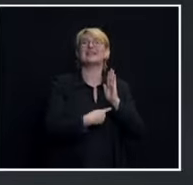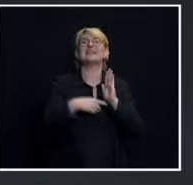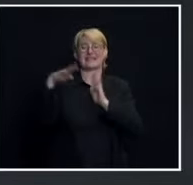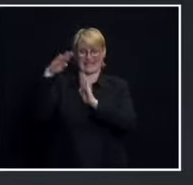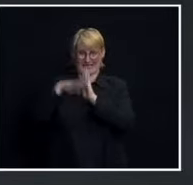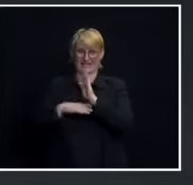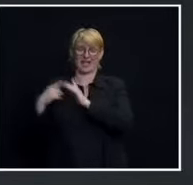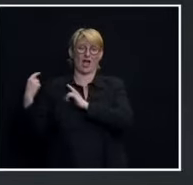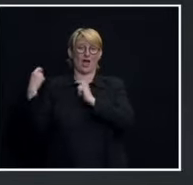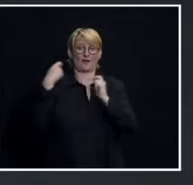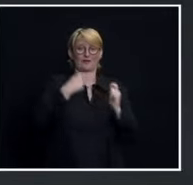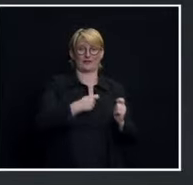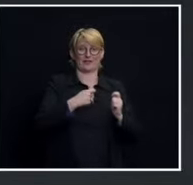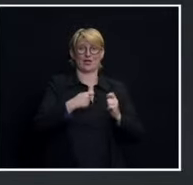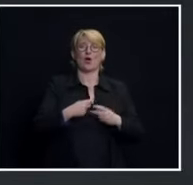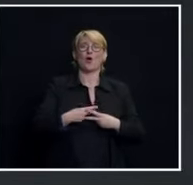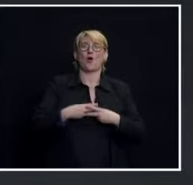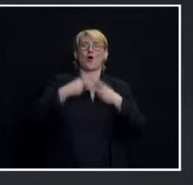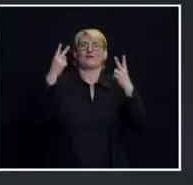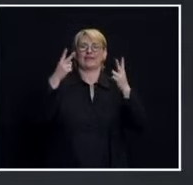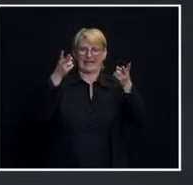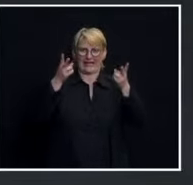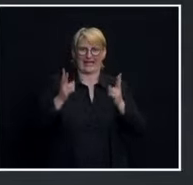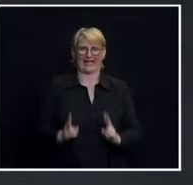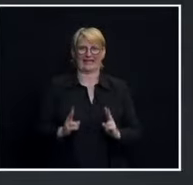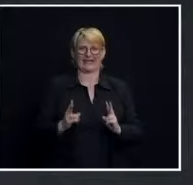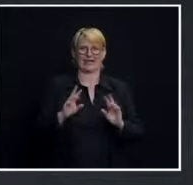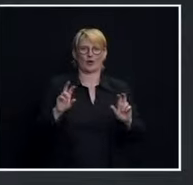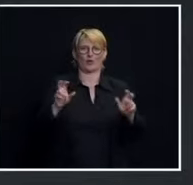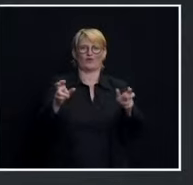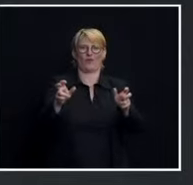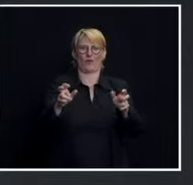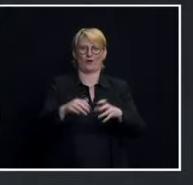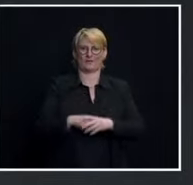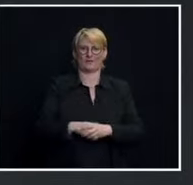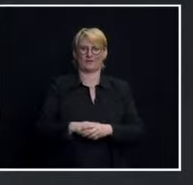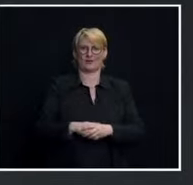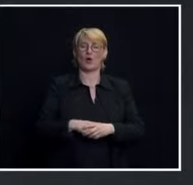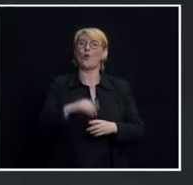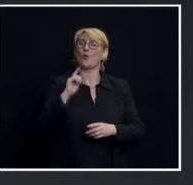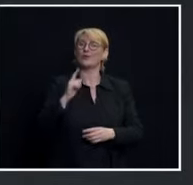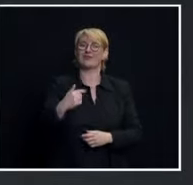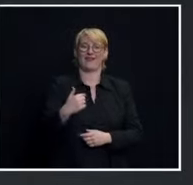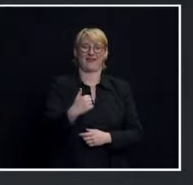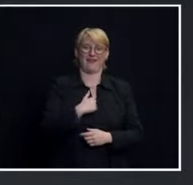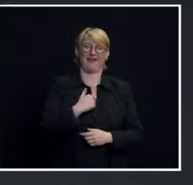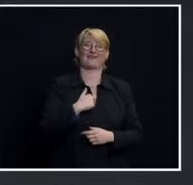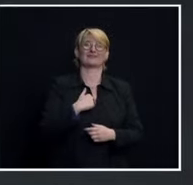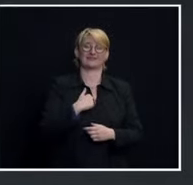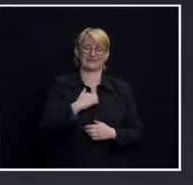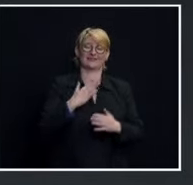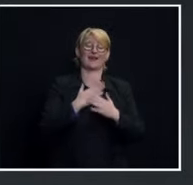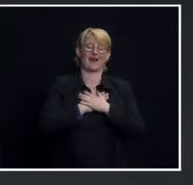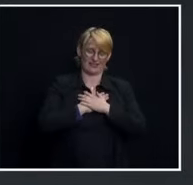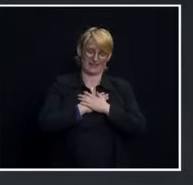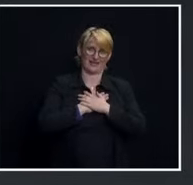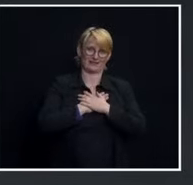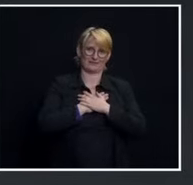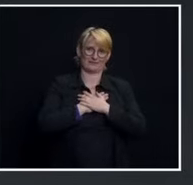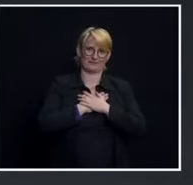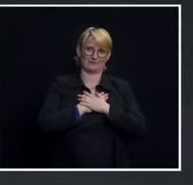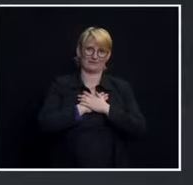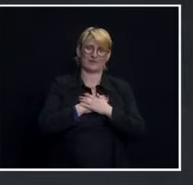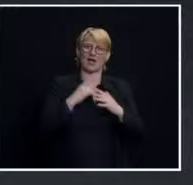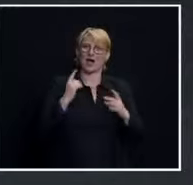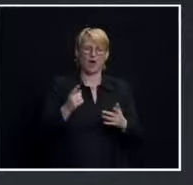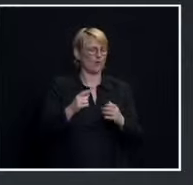Auftrag des öffentlich-rechtlichen Rundfunks und Herzensangelegenheit. Dazu gehört auch